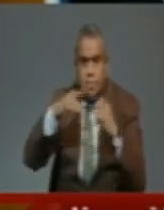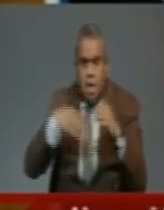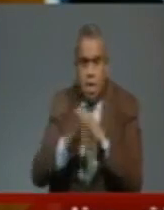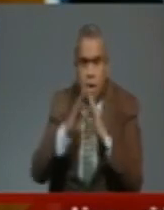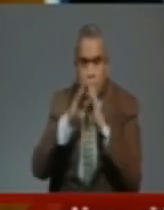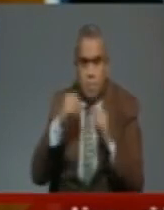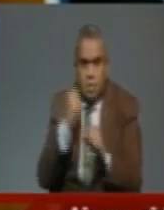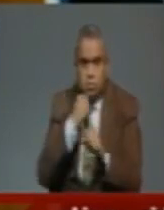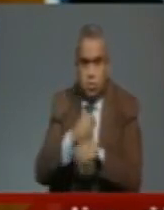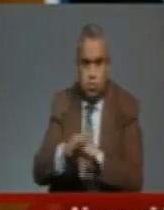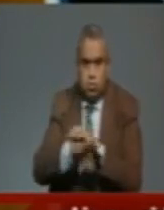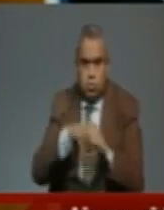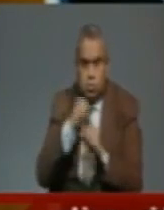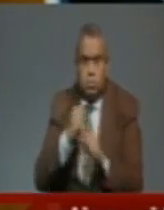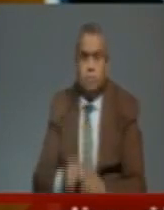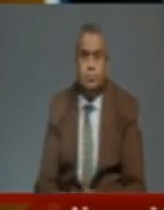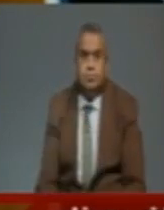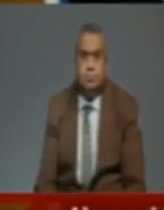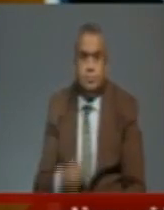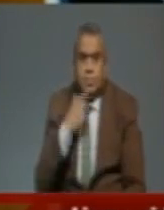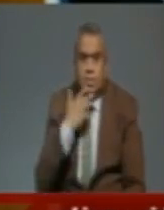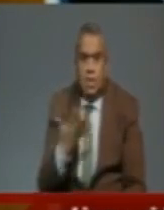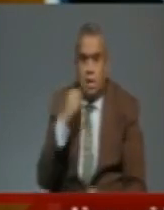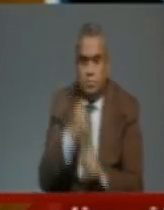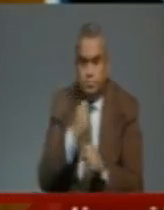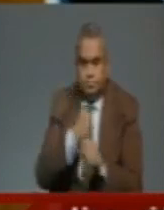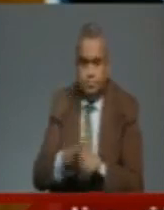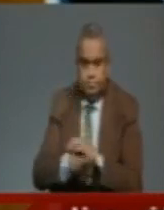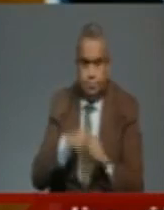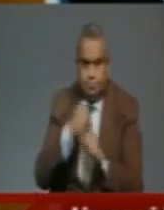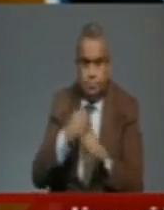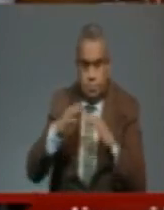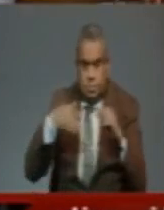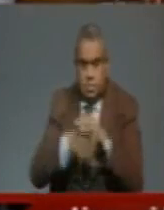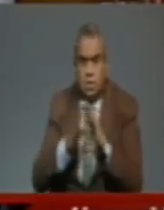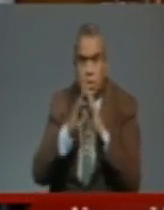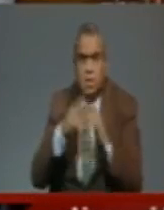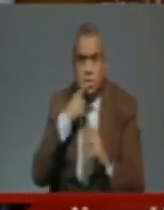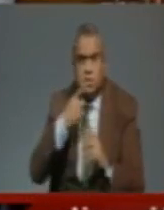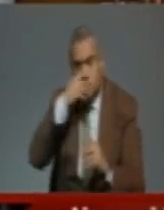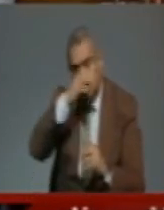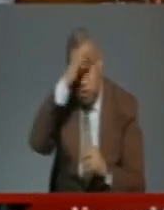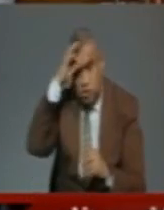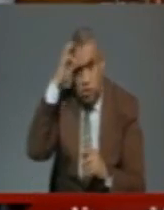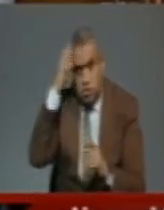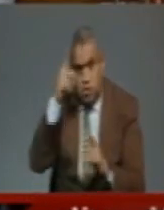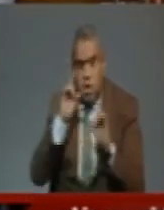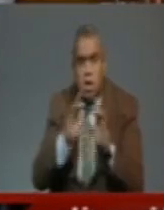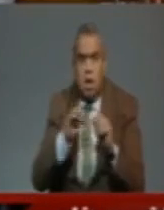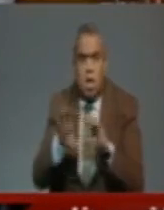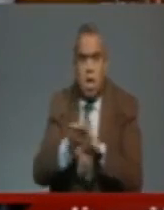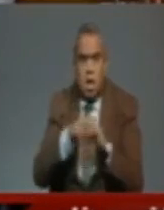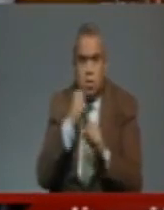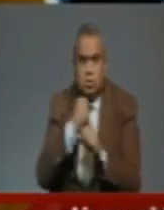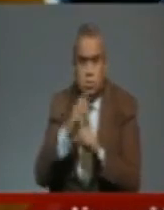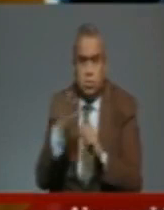المشغلين الخمسه الاوائل في العالم موجودين في الموانئ المصريه. ان شاء الله باذن الله كل موانينا سواء بقى الماكس اللي